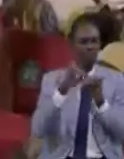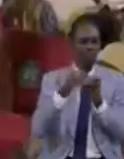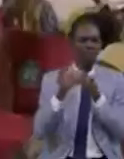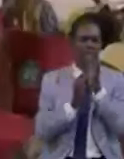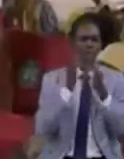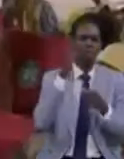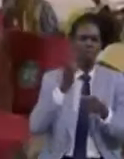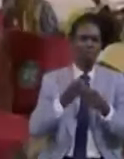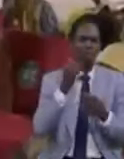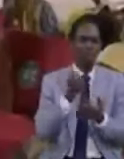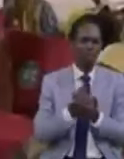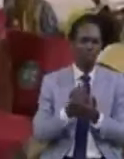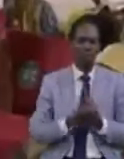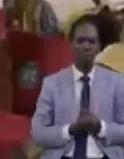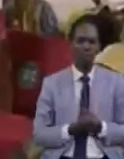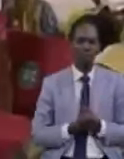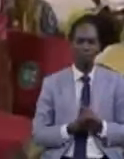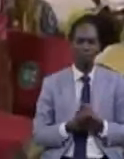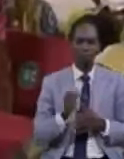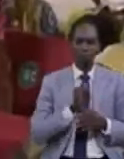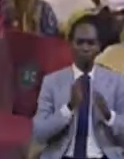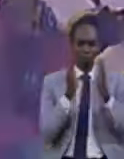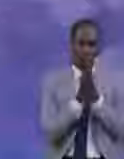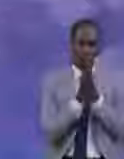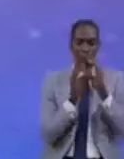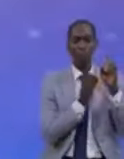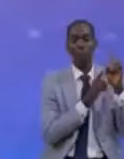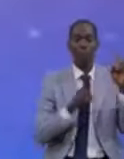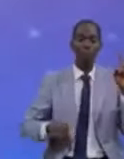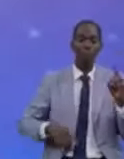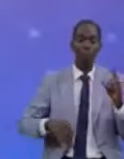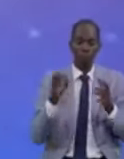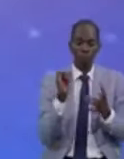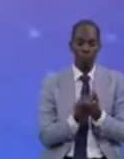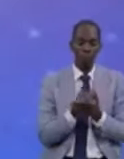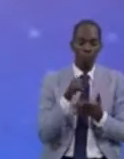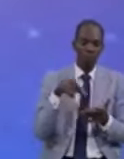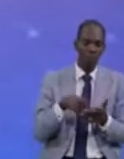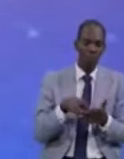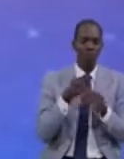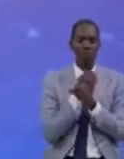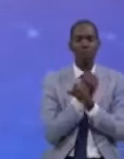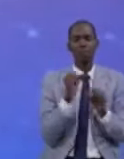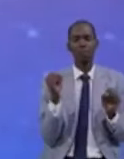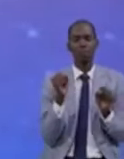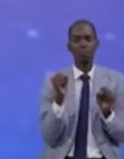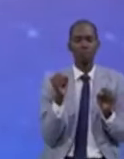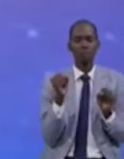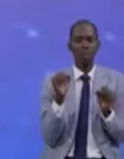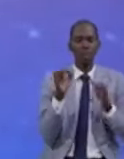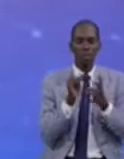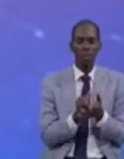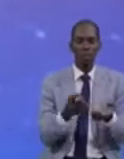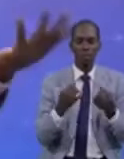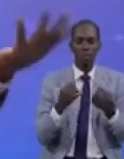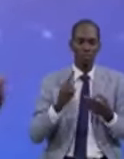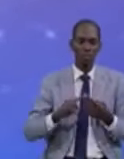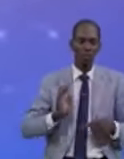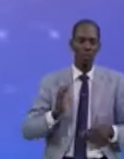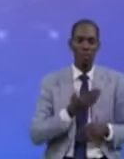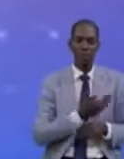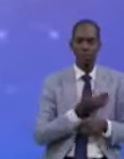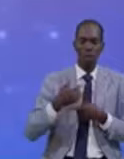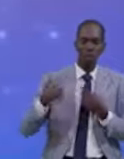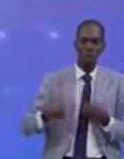Jésus je prie Seigneur que ce salut qui vient dans nos cœurs par la